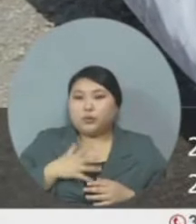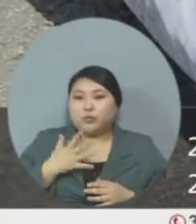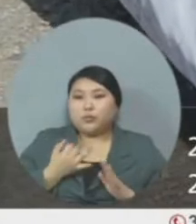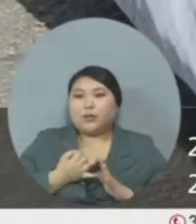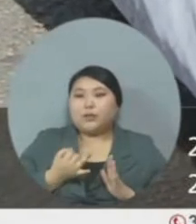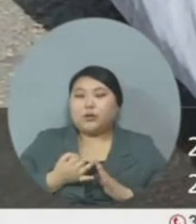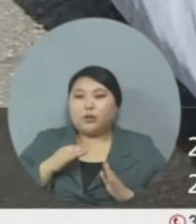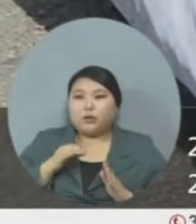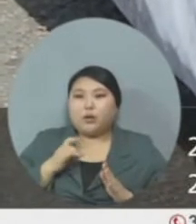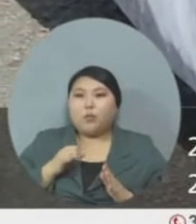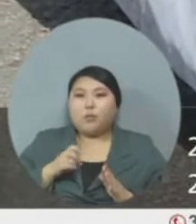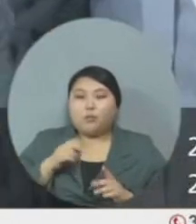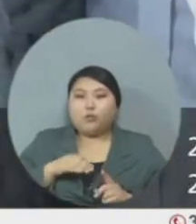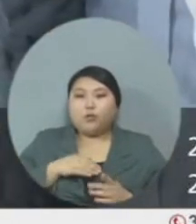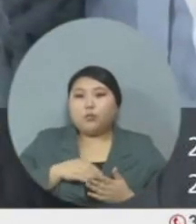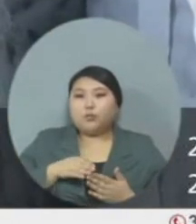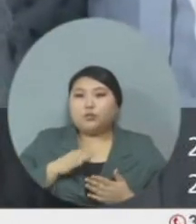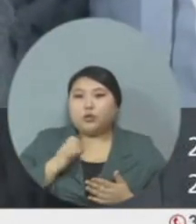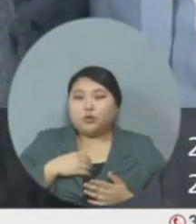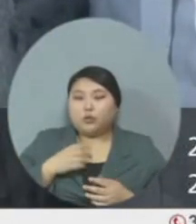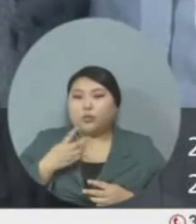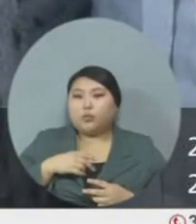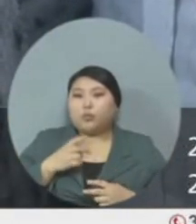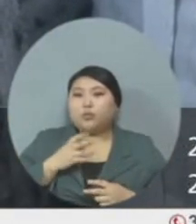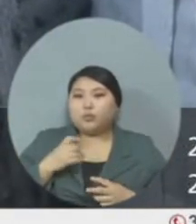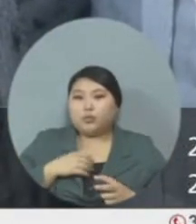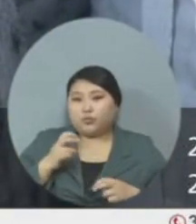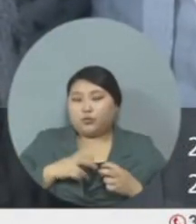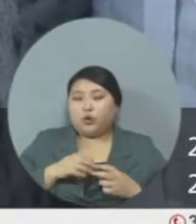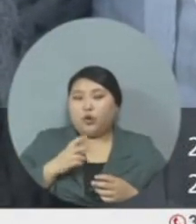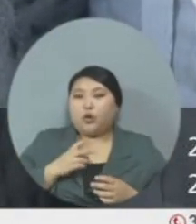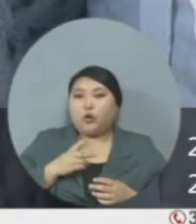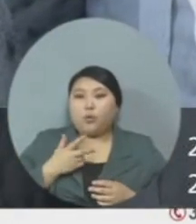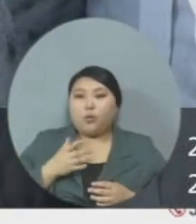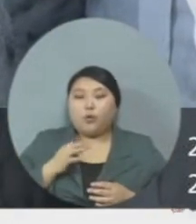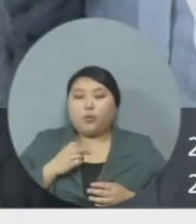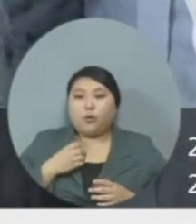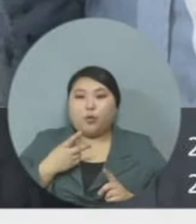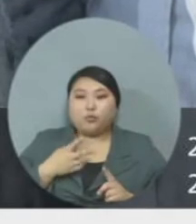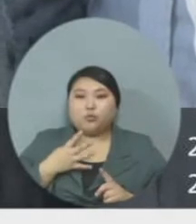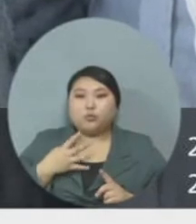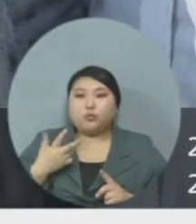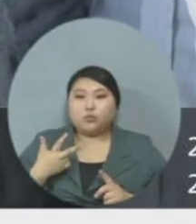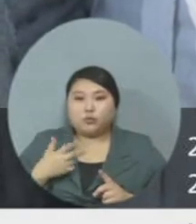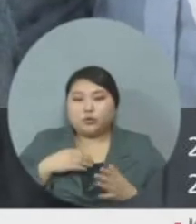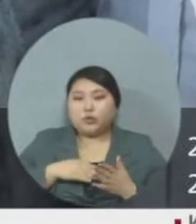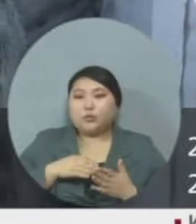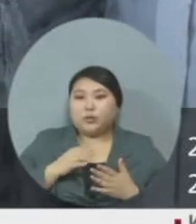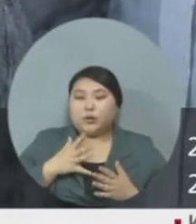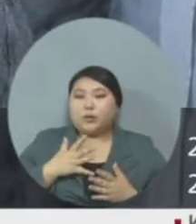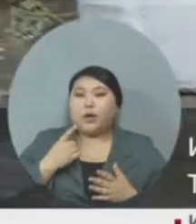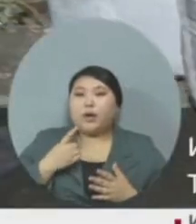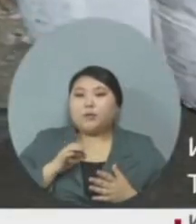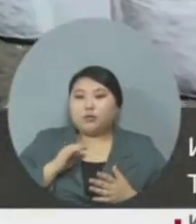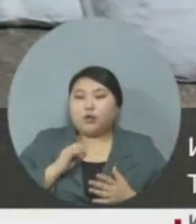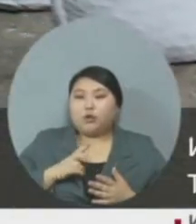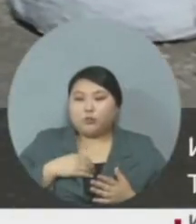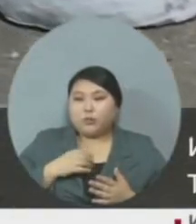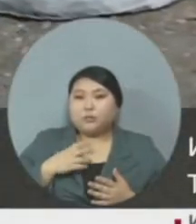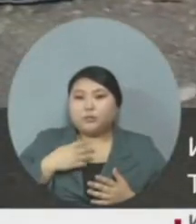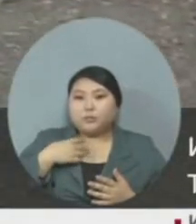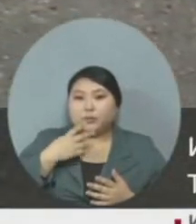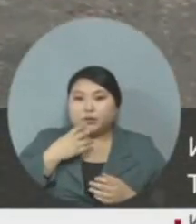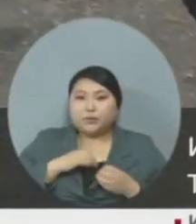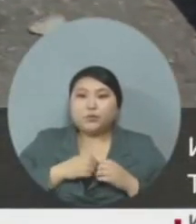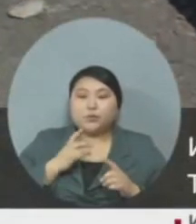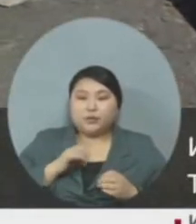тэрбум тонн шахмал түш үйлдвэрлсэн. 2022 онд 43 тэрбум төгрөг болж бууруулж 510 тонн шахмал түш хэрэглэсэн байна. Тэгвэл